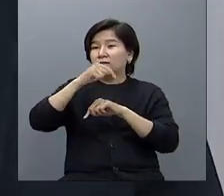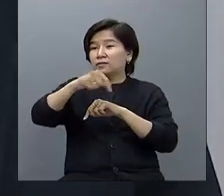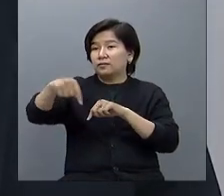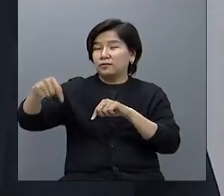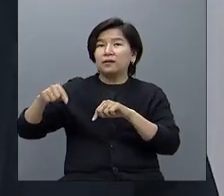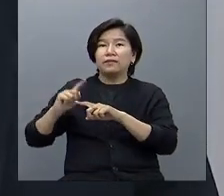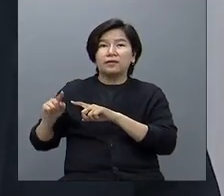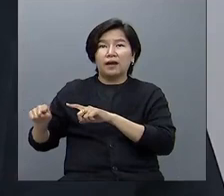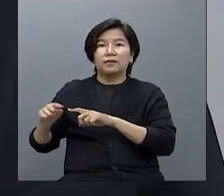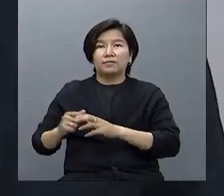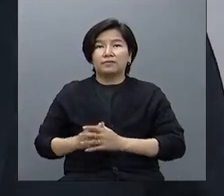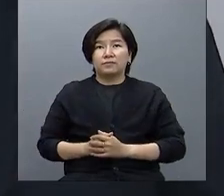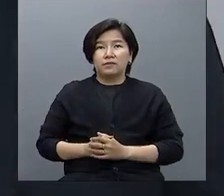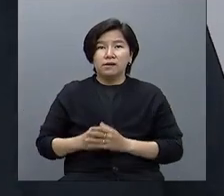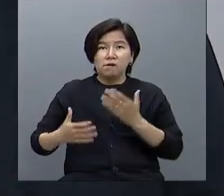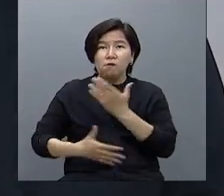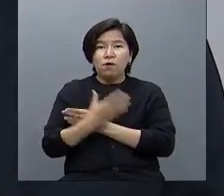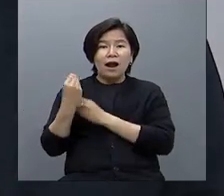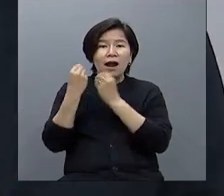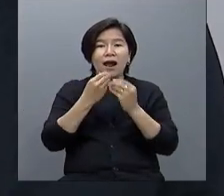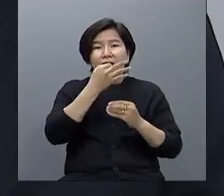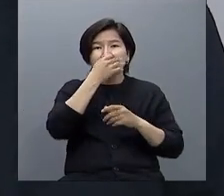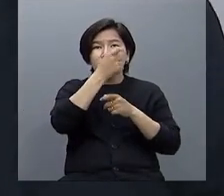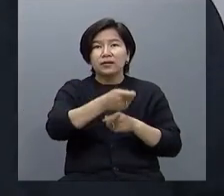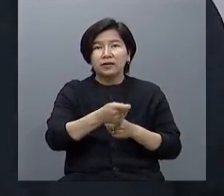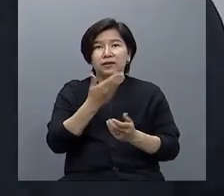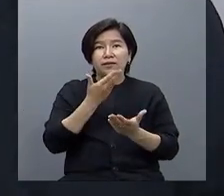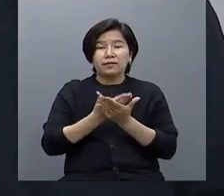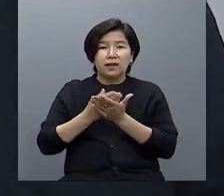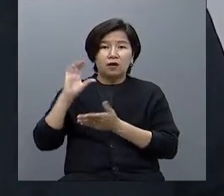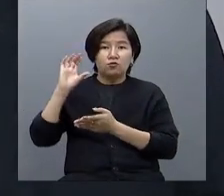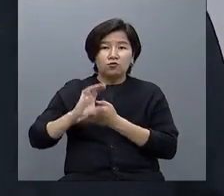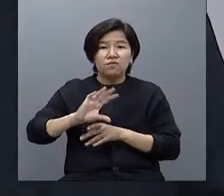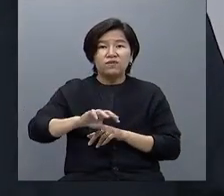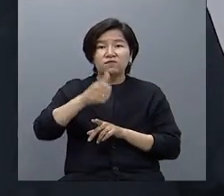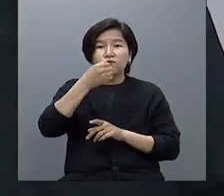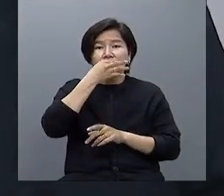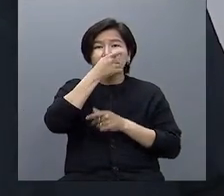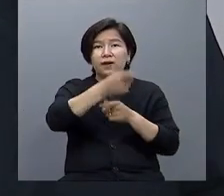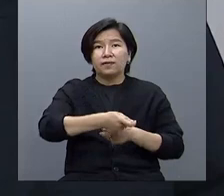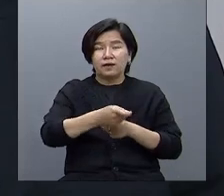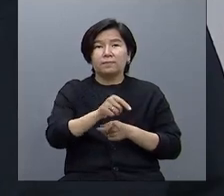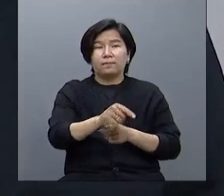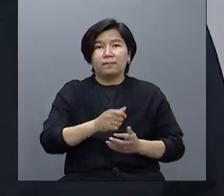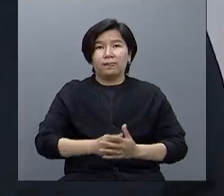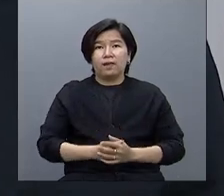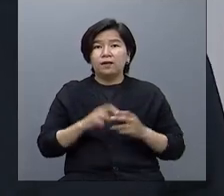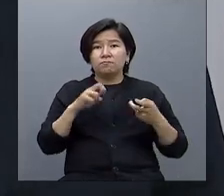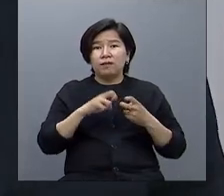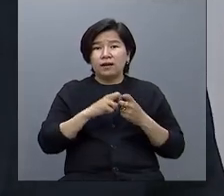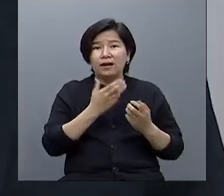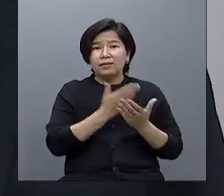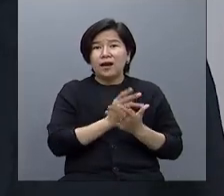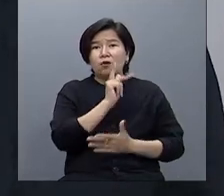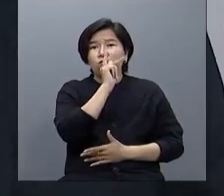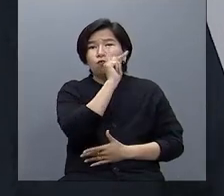ยงานที่ให้โอกาสเกษตรกรก็คือกองทุนฟื้นฟูและพัฒนาเกษตรกรที่วันนี้เขาไม่ได้เป็นคนสร้างปัญหานะครับแต่เขา